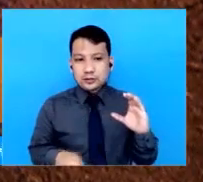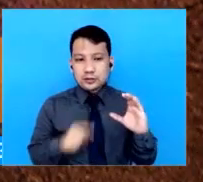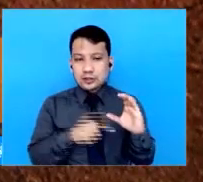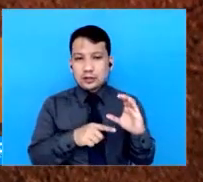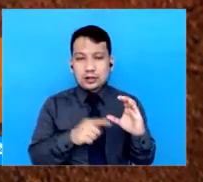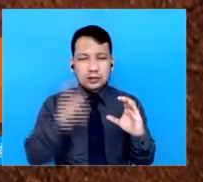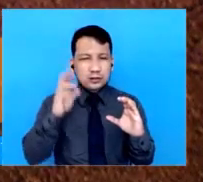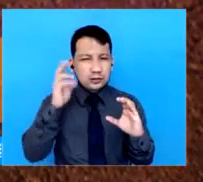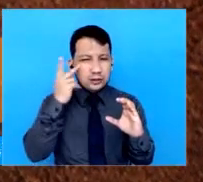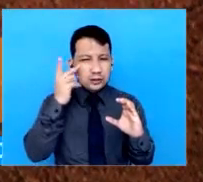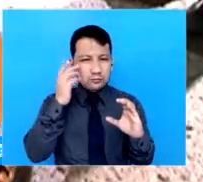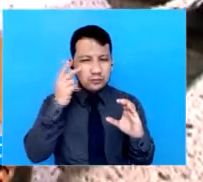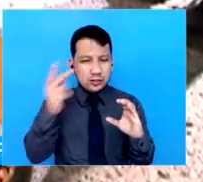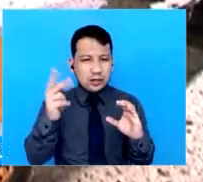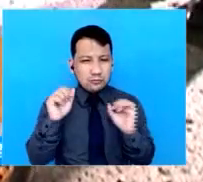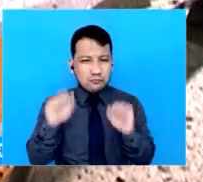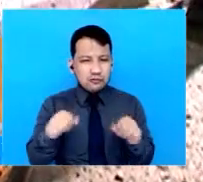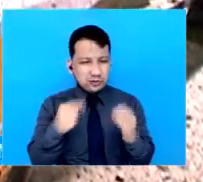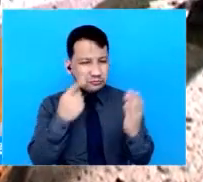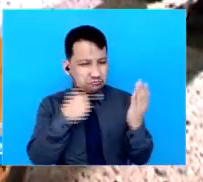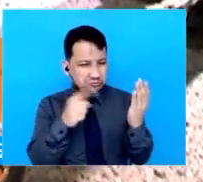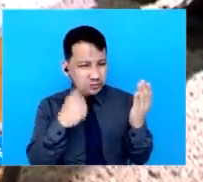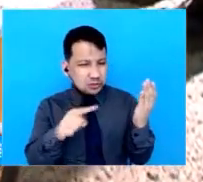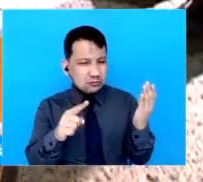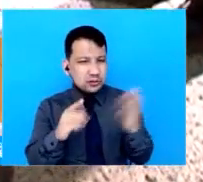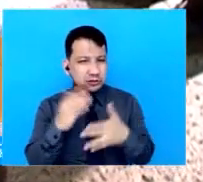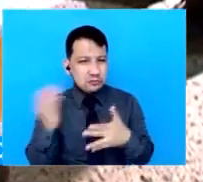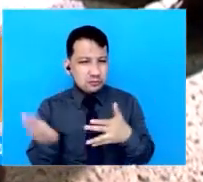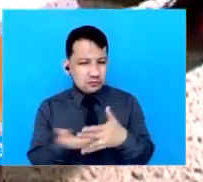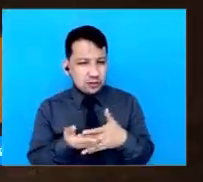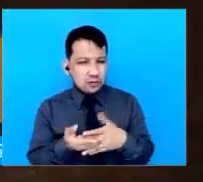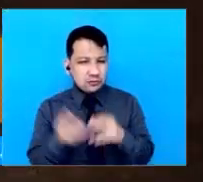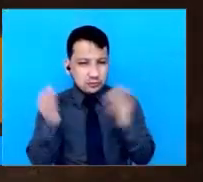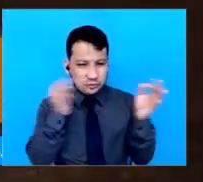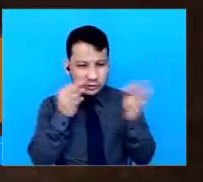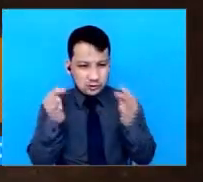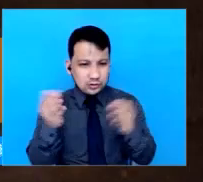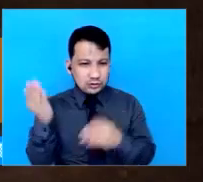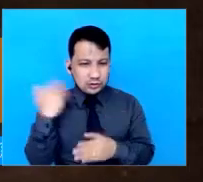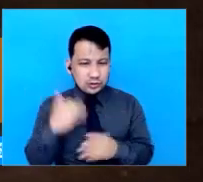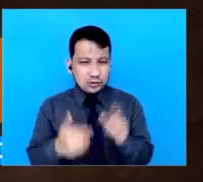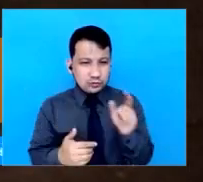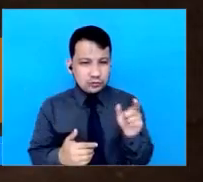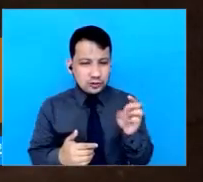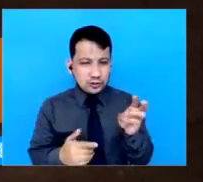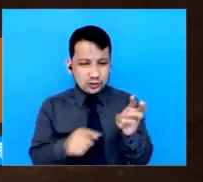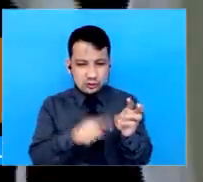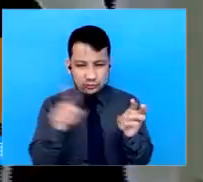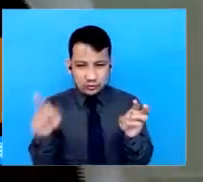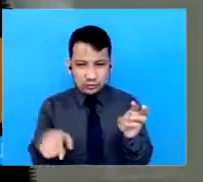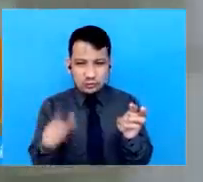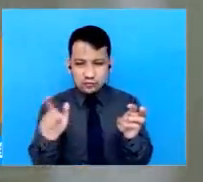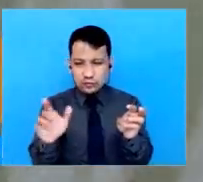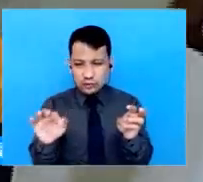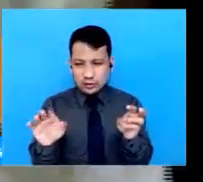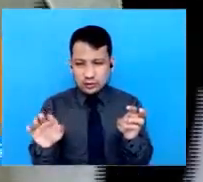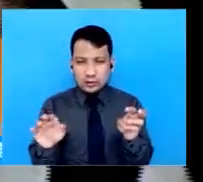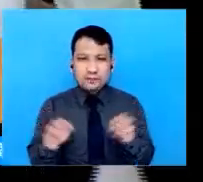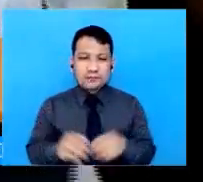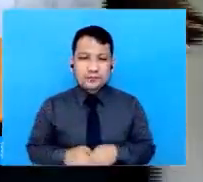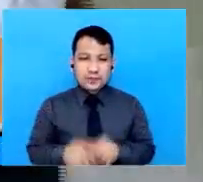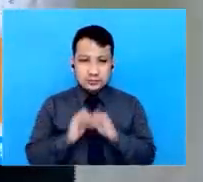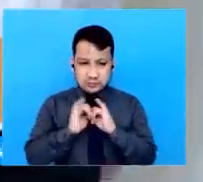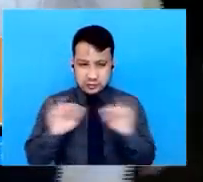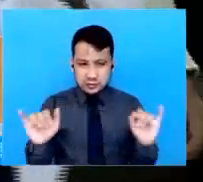na pwede pa rin nilang silipin ang mga kasong may kinalaman sa drug war mula 2016 hanggang 2019. Pati na rin ang umano'y